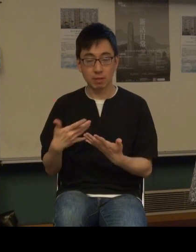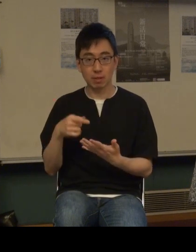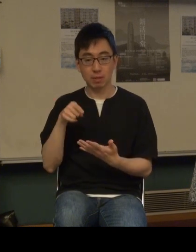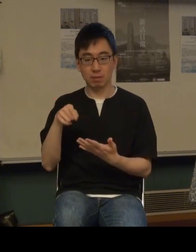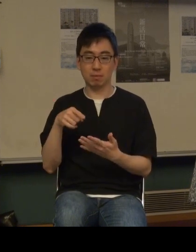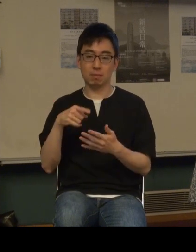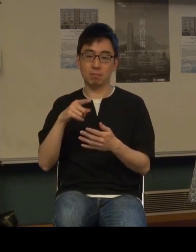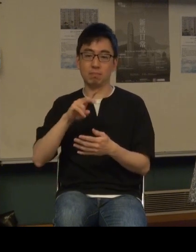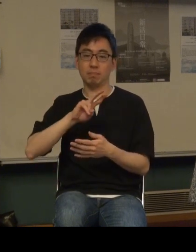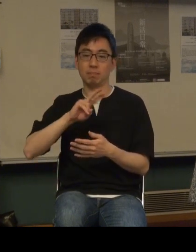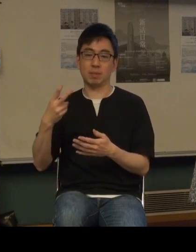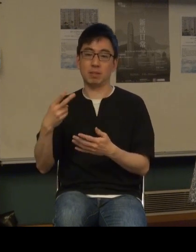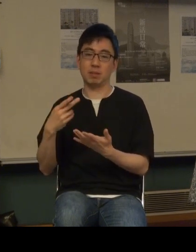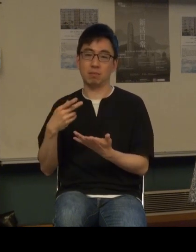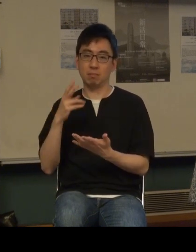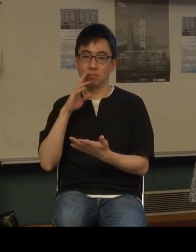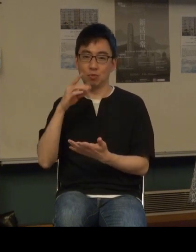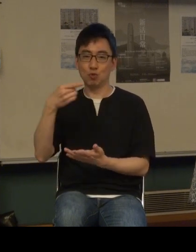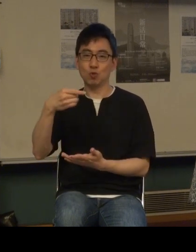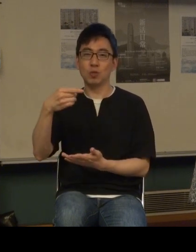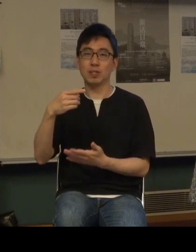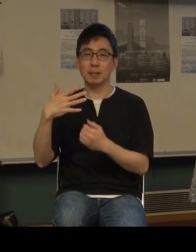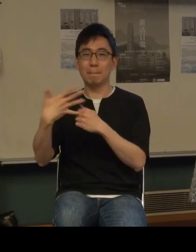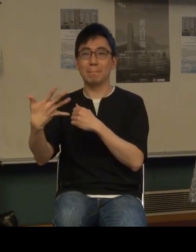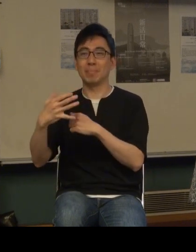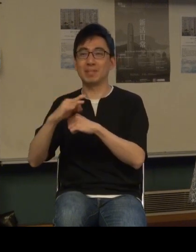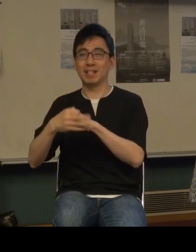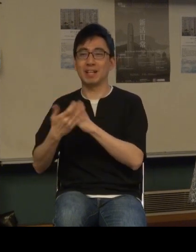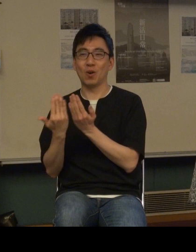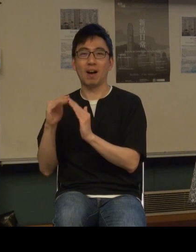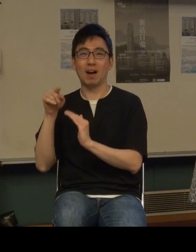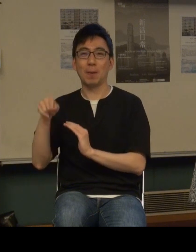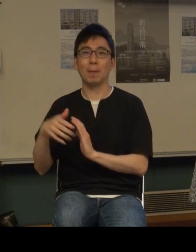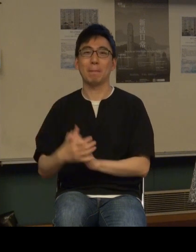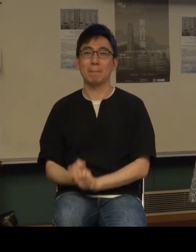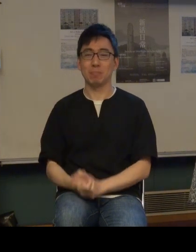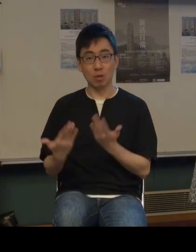治五世學校啊，即係仲喺度嘅呢間學校。